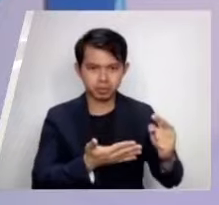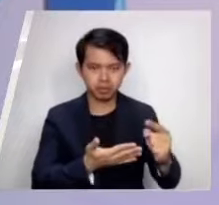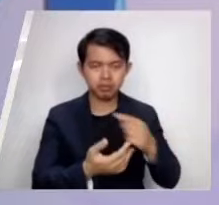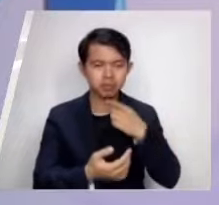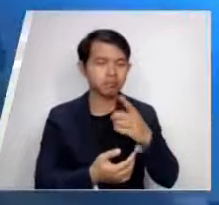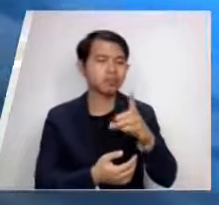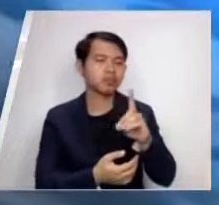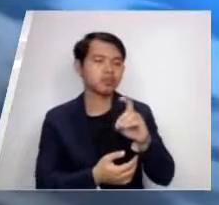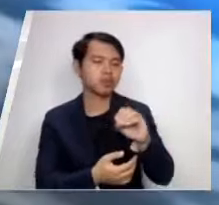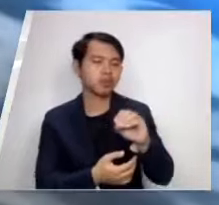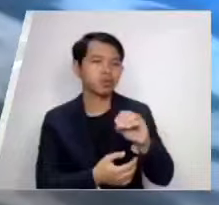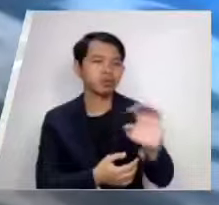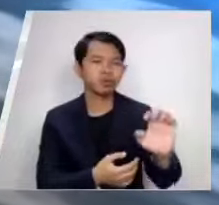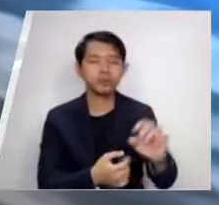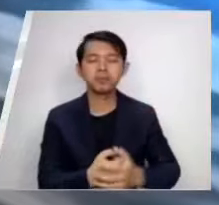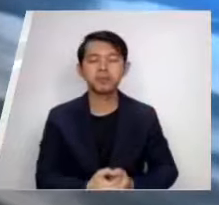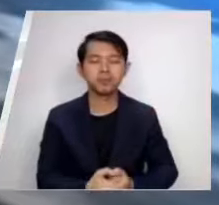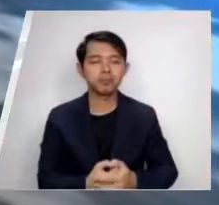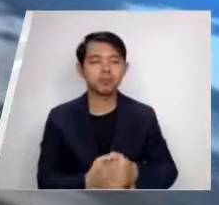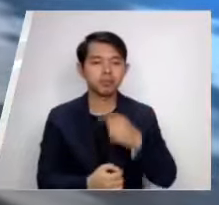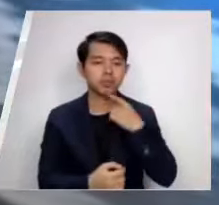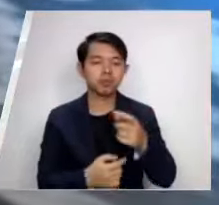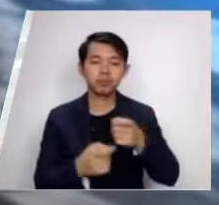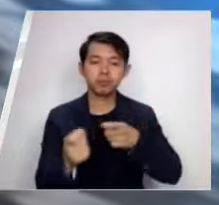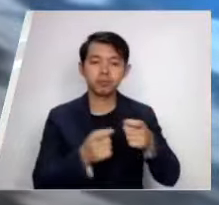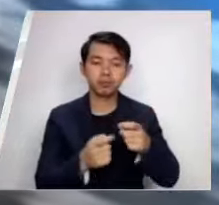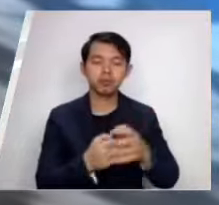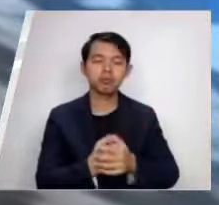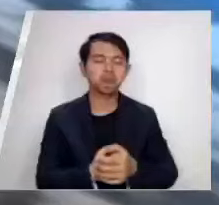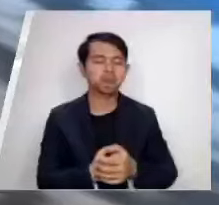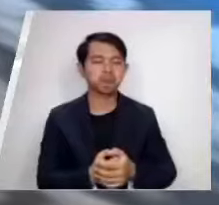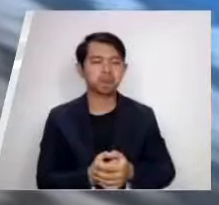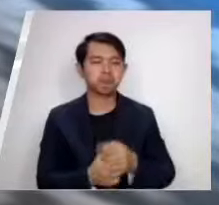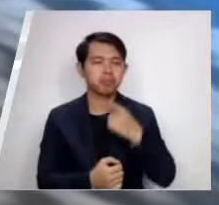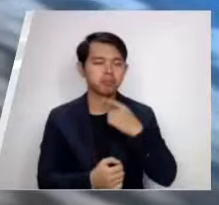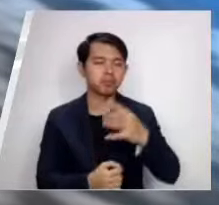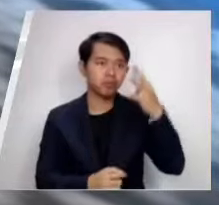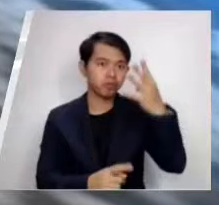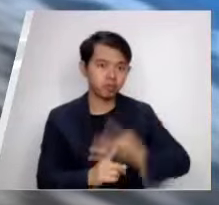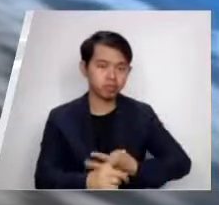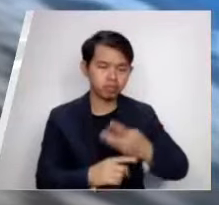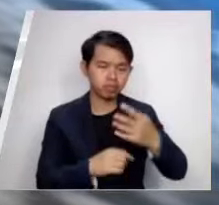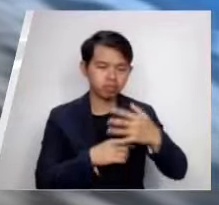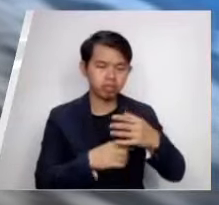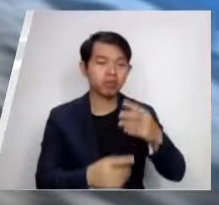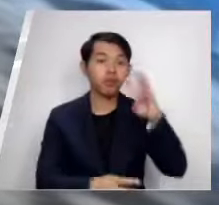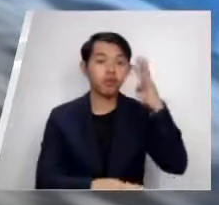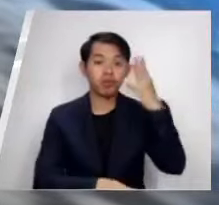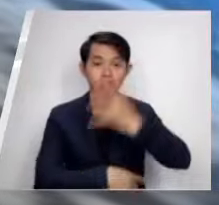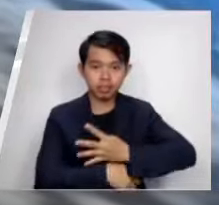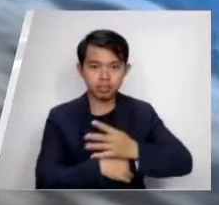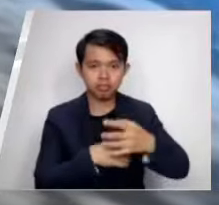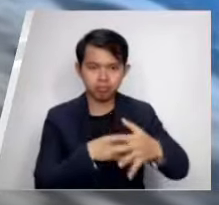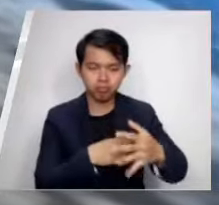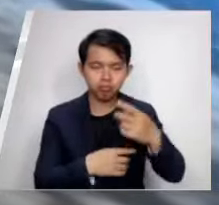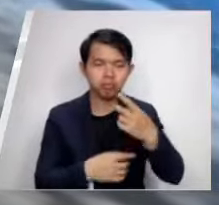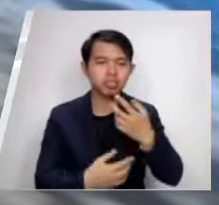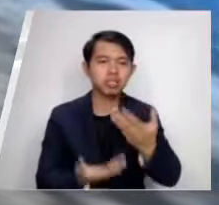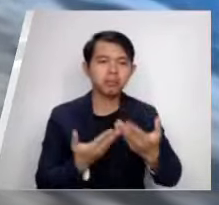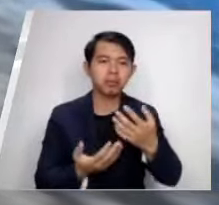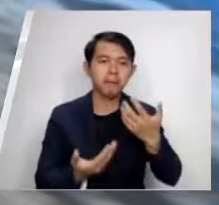sa Oil Industry Management Bureau, batay sa 4 na araw ng trading, 60 to 70 centavos ang maaaring rollback sa kada litro